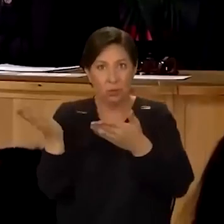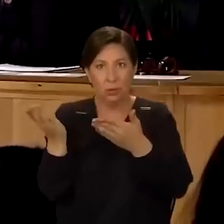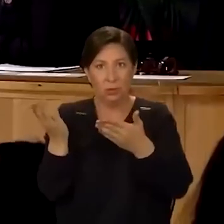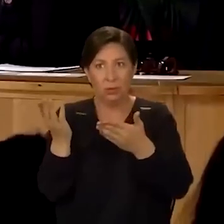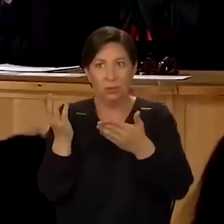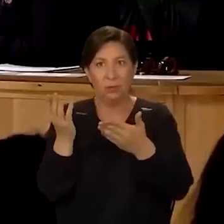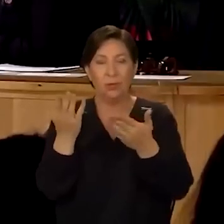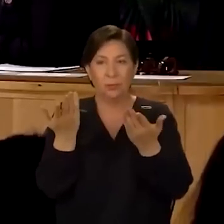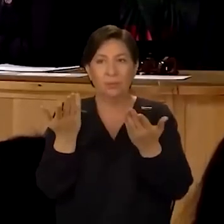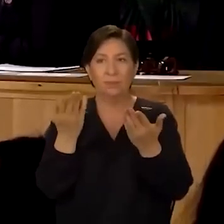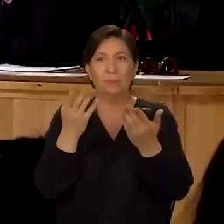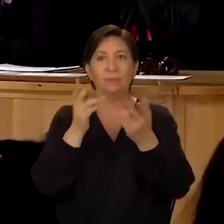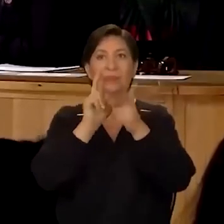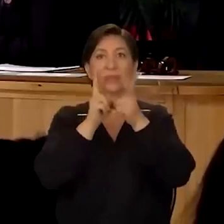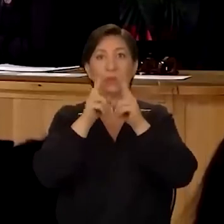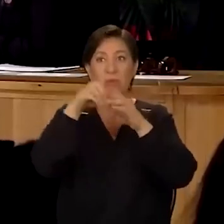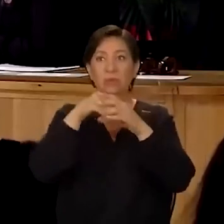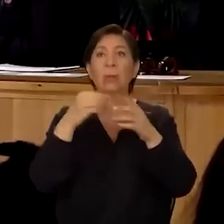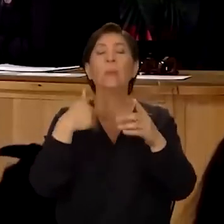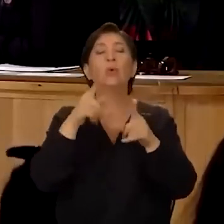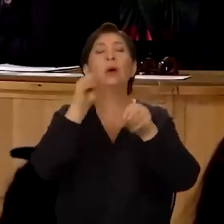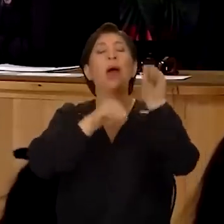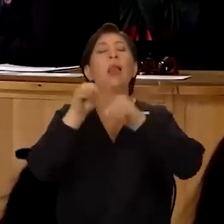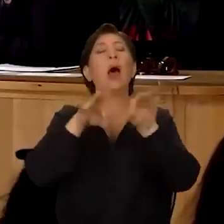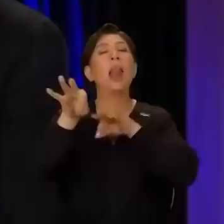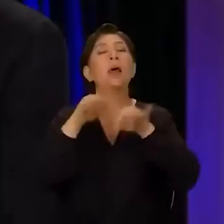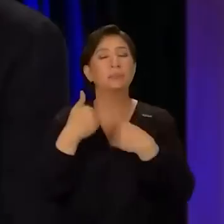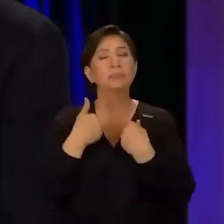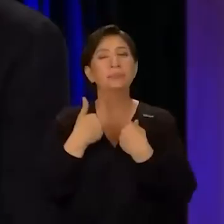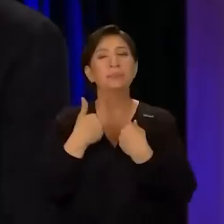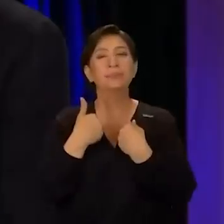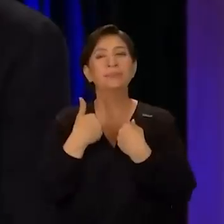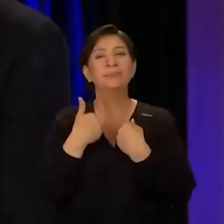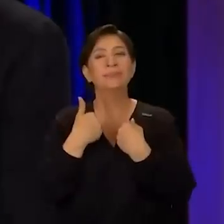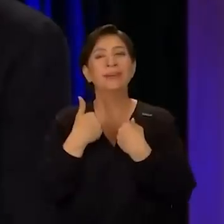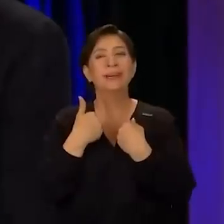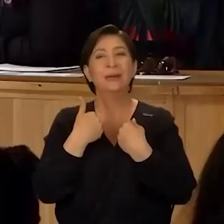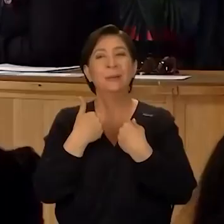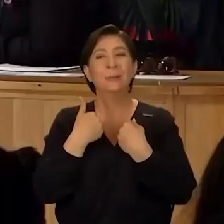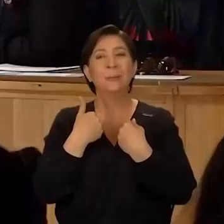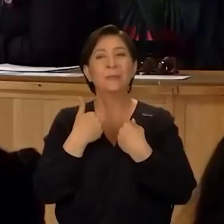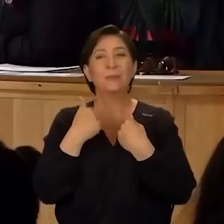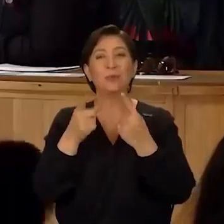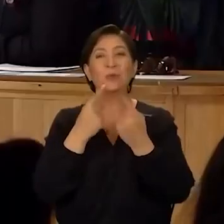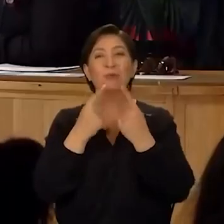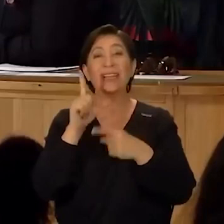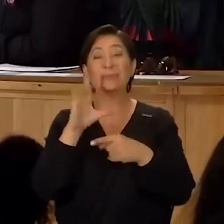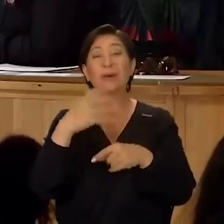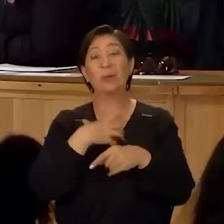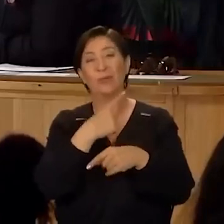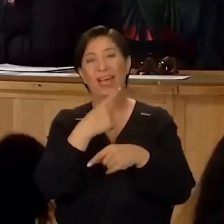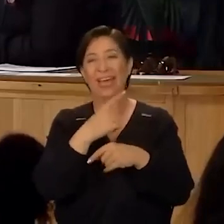Ay bir kabarede sahne alıyorsa Ben ona öyle formatlarım bunu konuşmak lazım